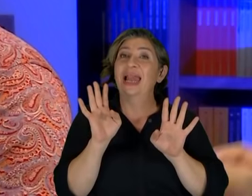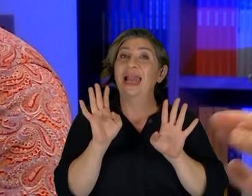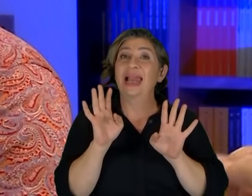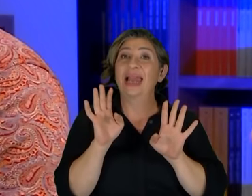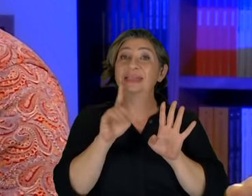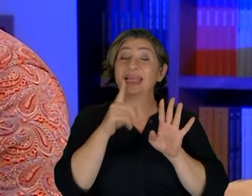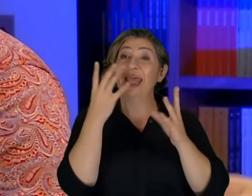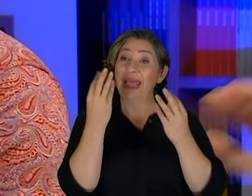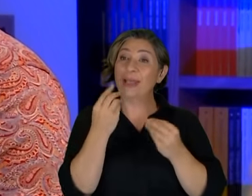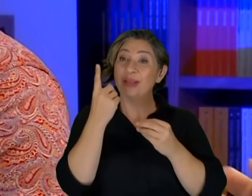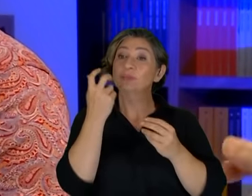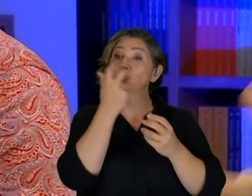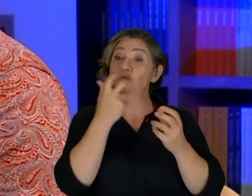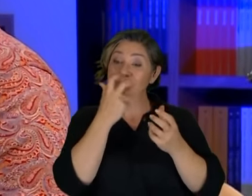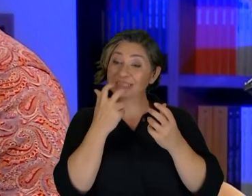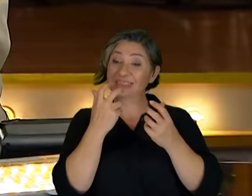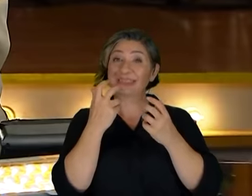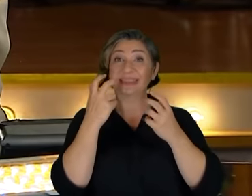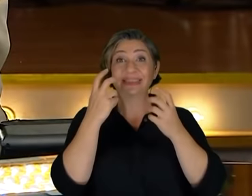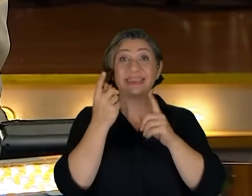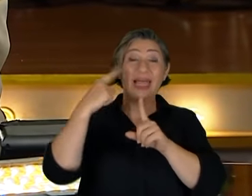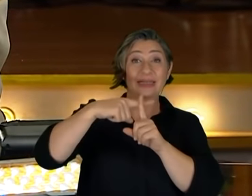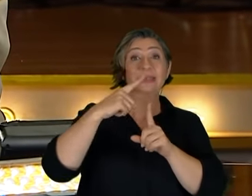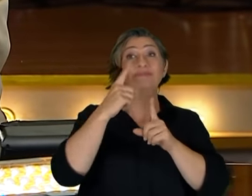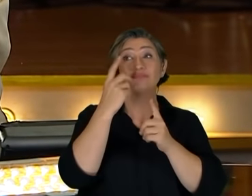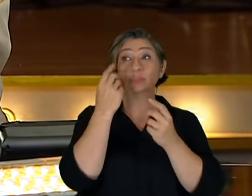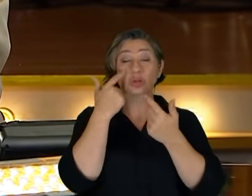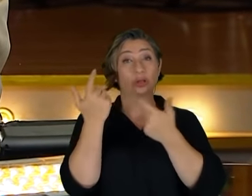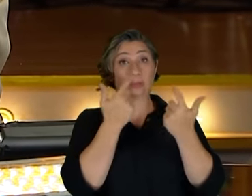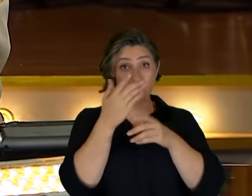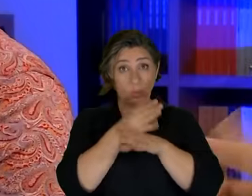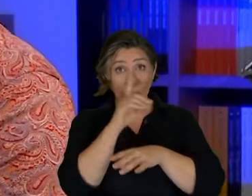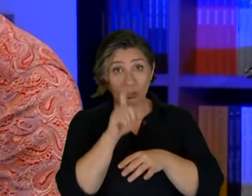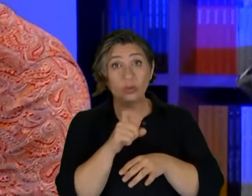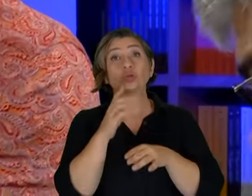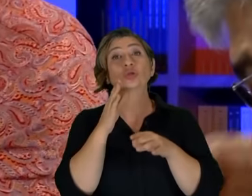Ben iyi bir entertainer'sın bir yandan da iyi müzisyen olduğun gibi. Teşekkür doğru ederim.